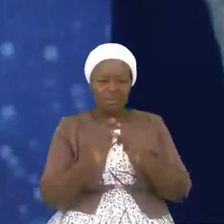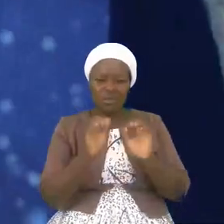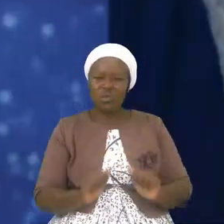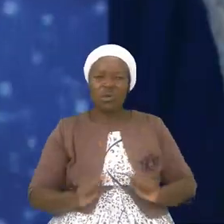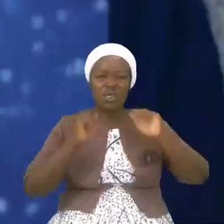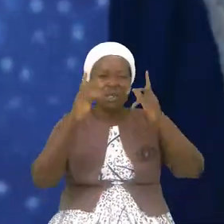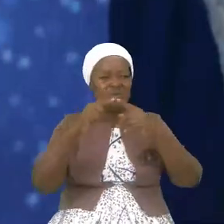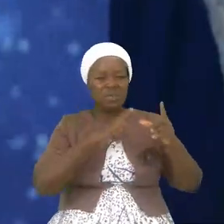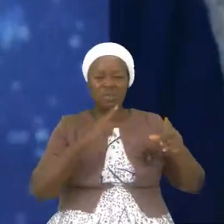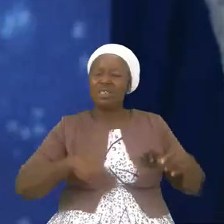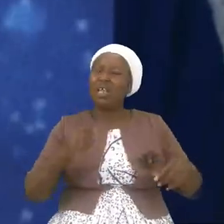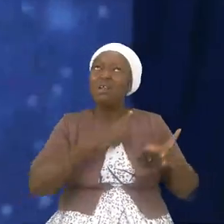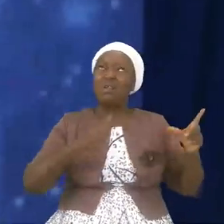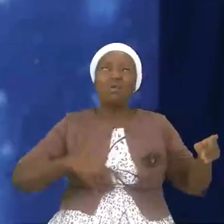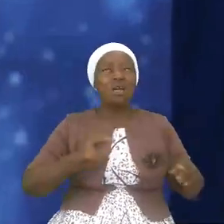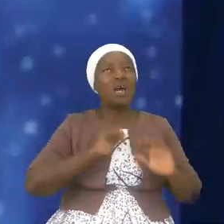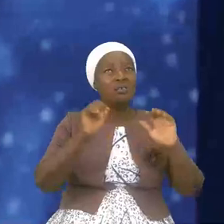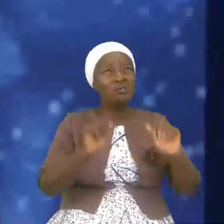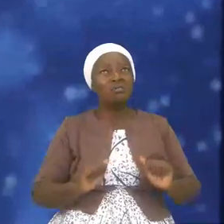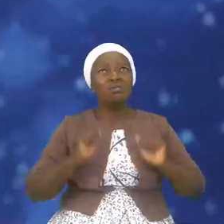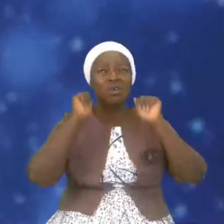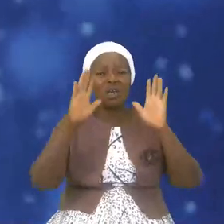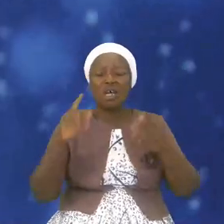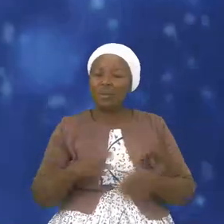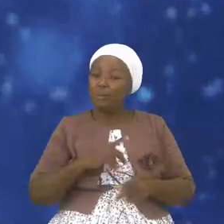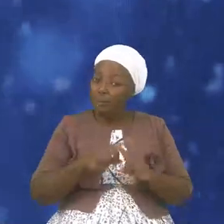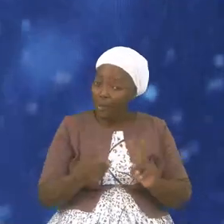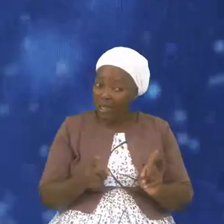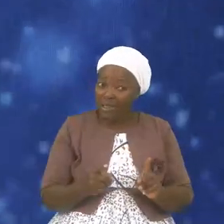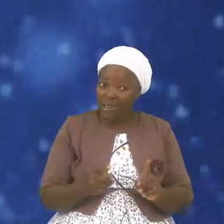dis, Seigneur, je m'abandonne. Mais,